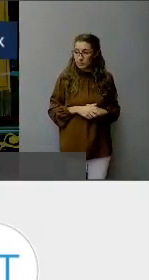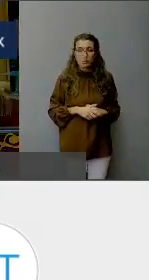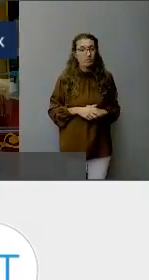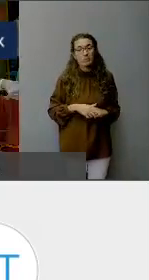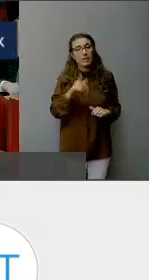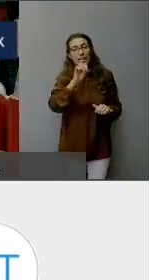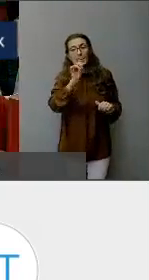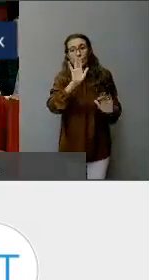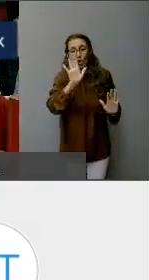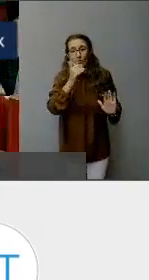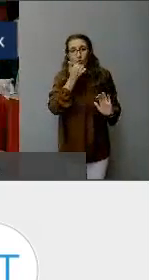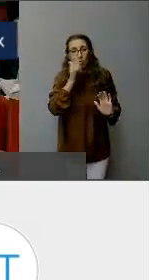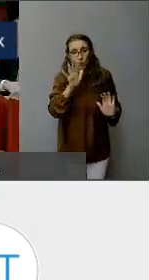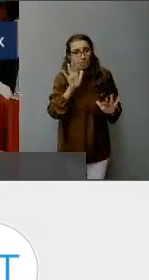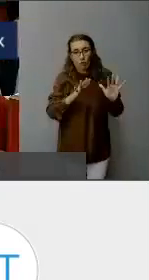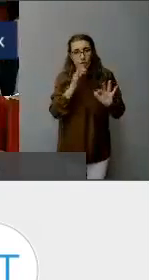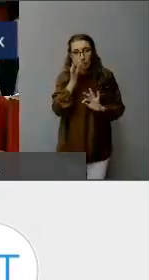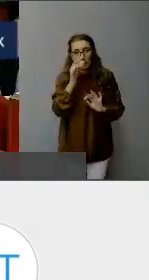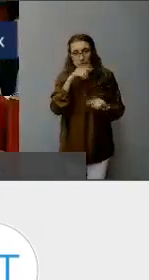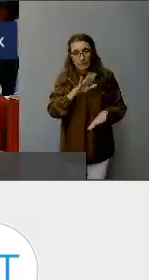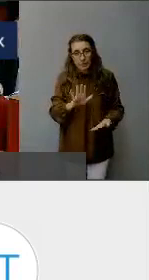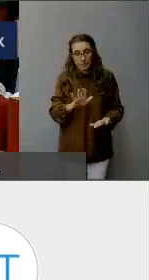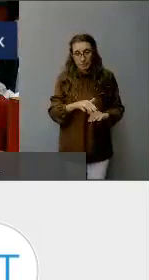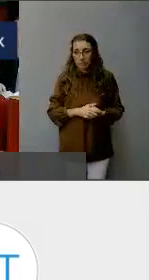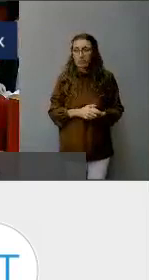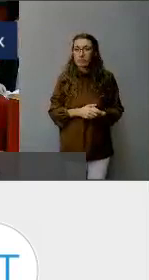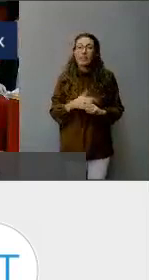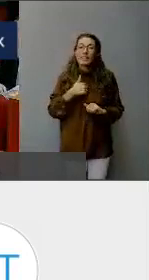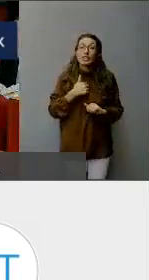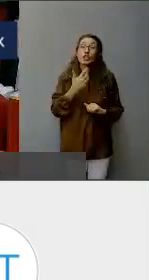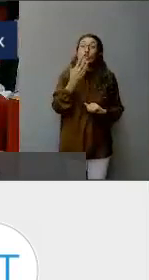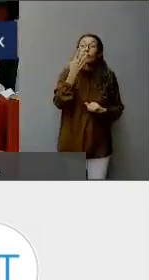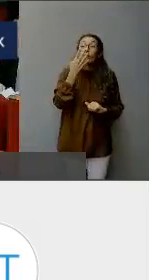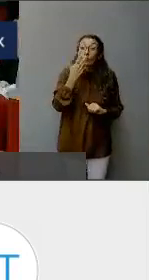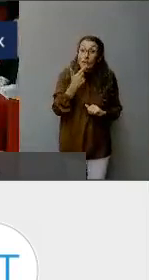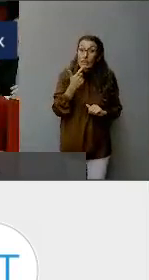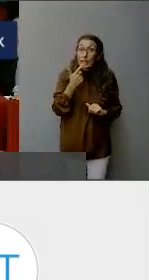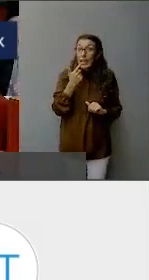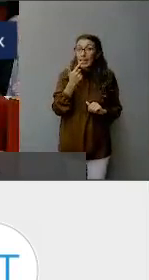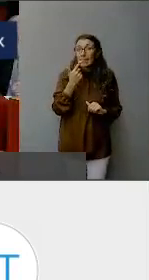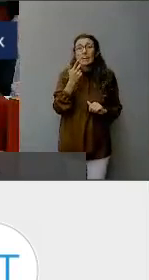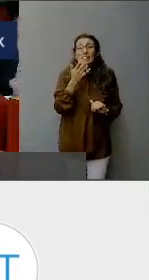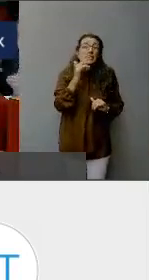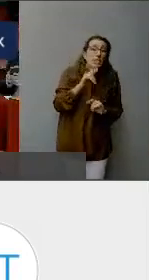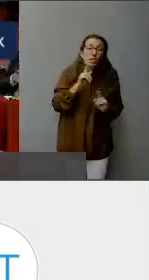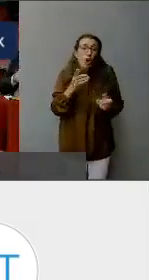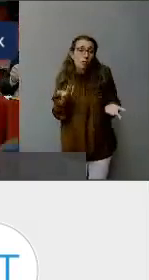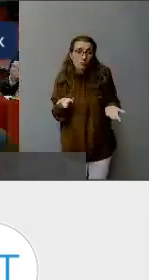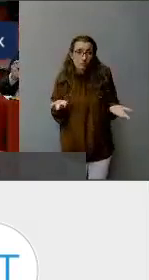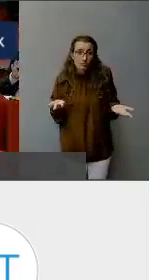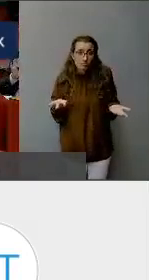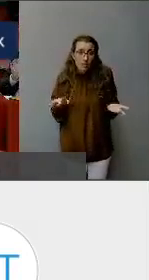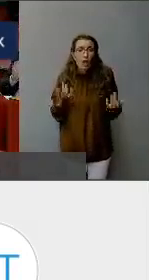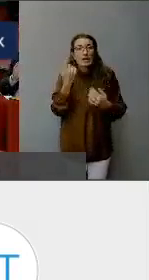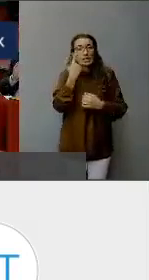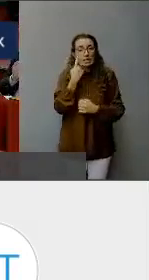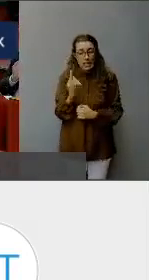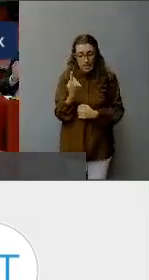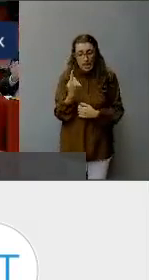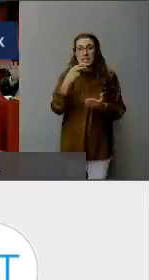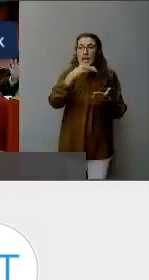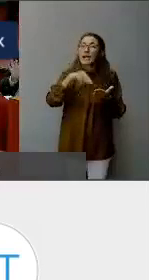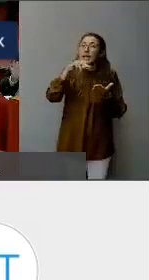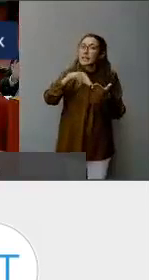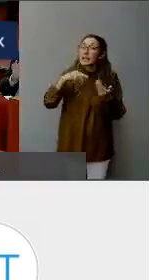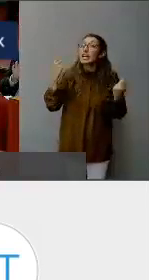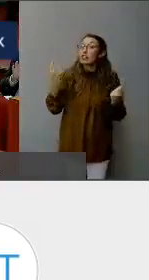mi scusi presidente forse non mi sono spiegato bene cioè vorrei solo sì o no cioè non è che allora se la segreteria generale